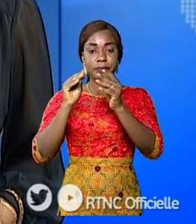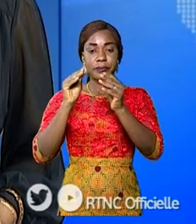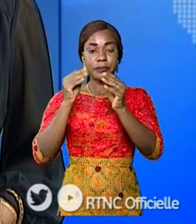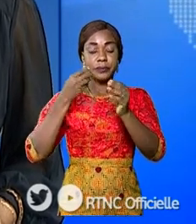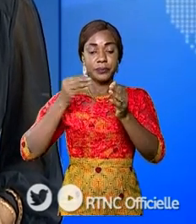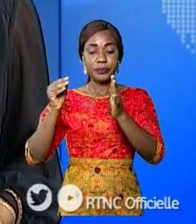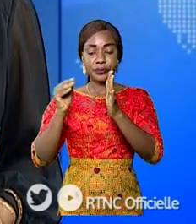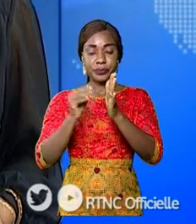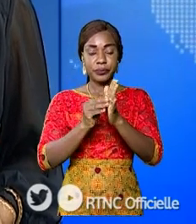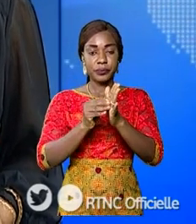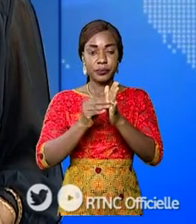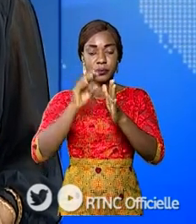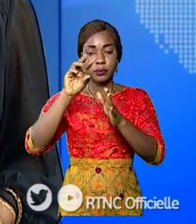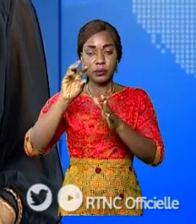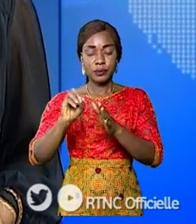020/017 du